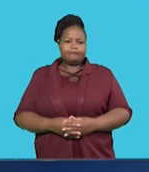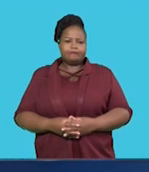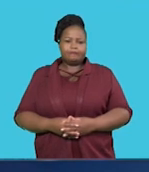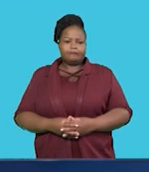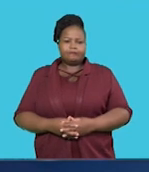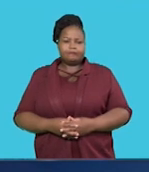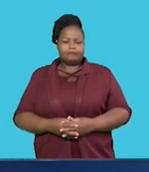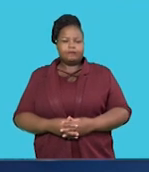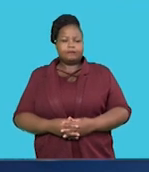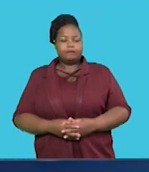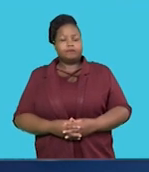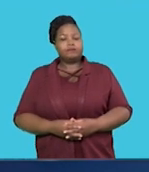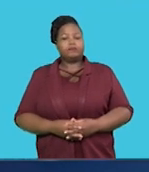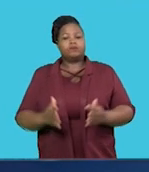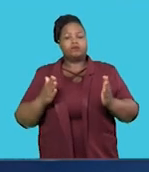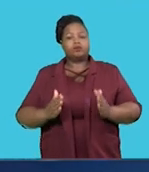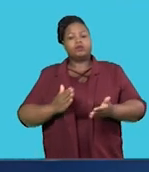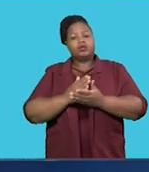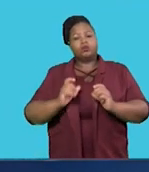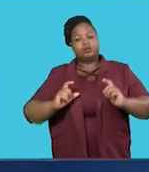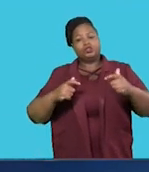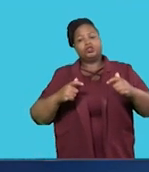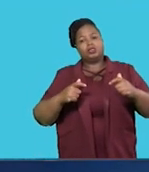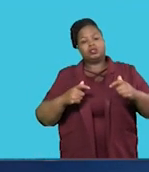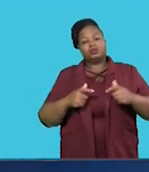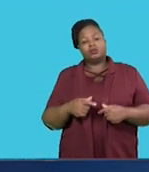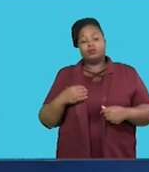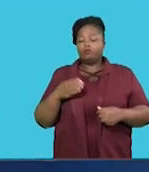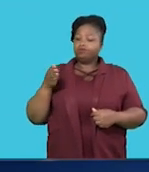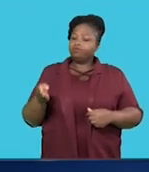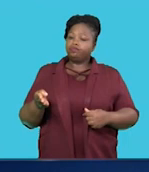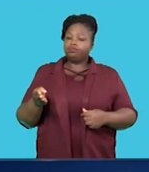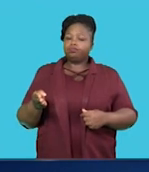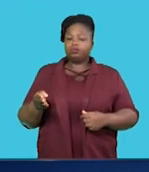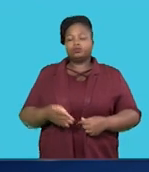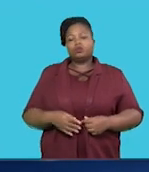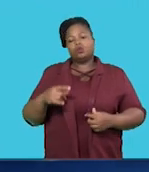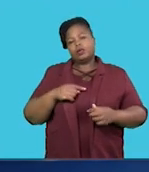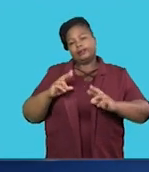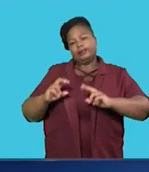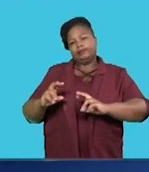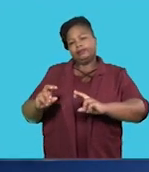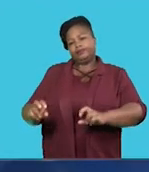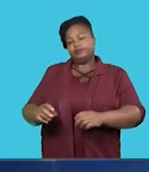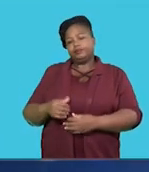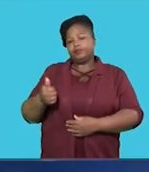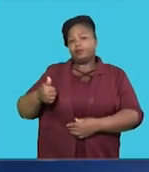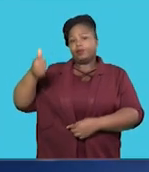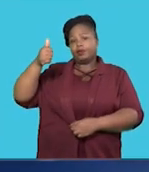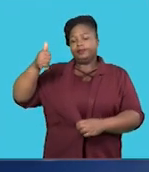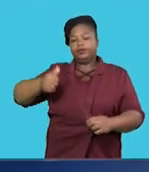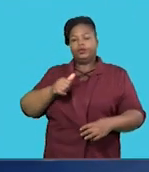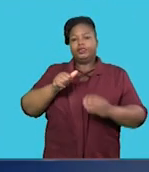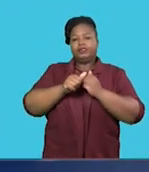Ikomishana yokulingana kwabantu namhlanje isingatheke isithangami lapho khona ipheke ithulula umphathi noma usekela